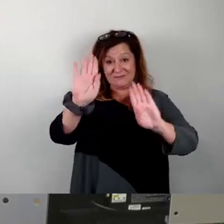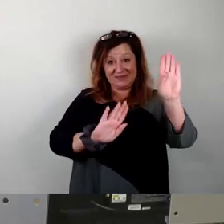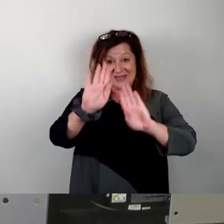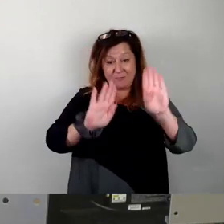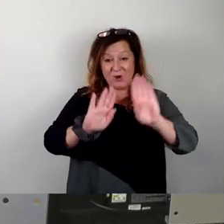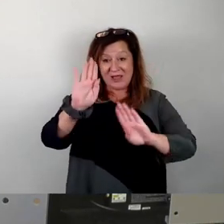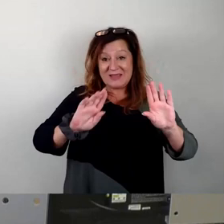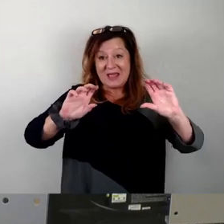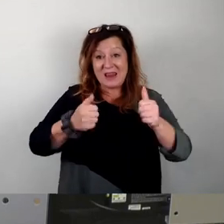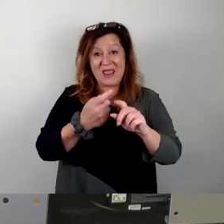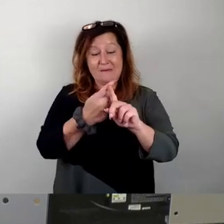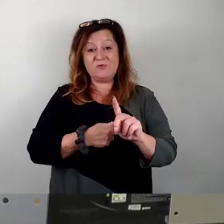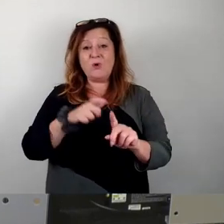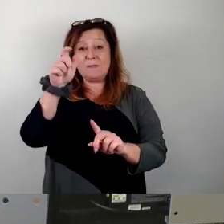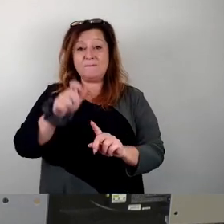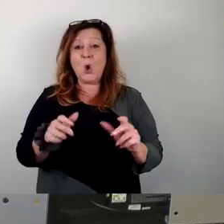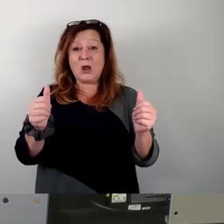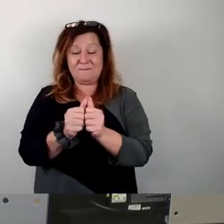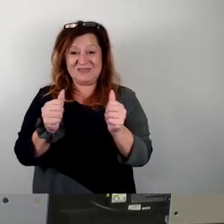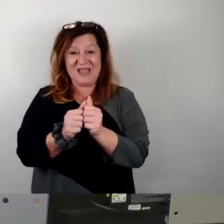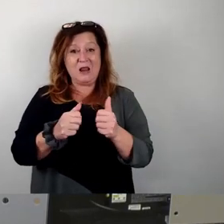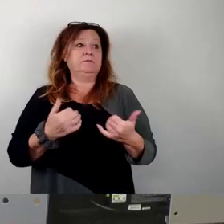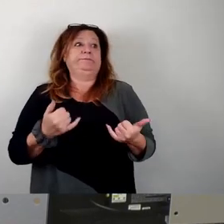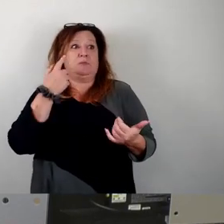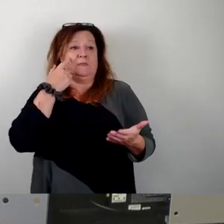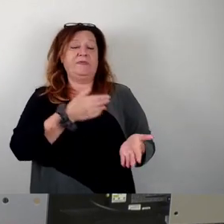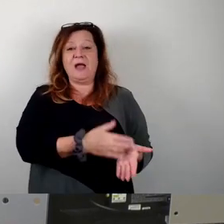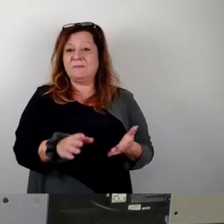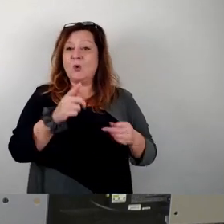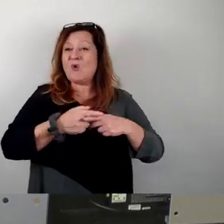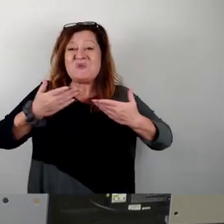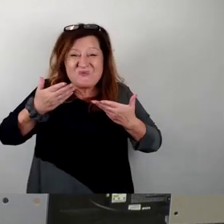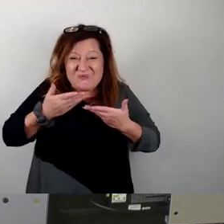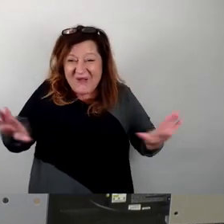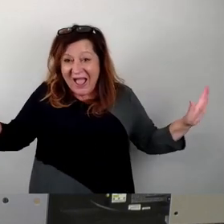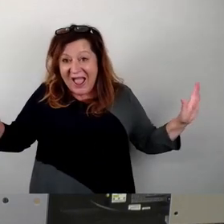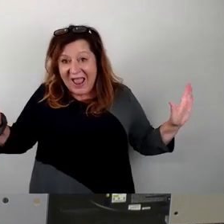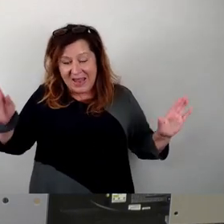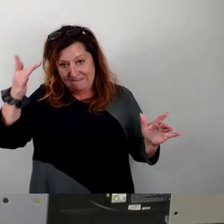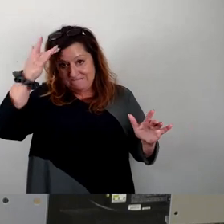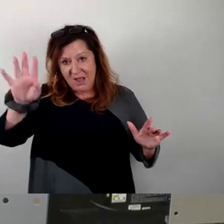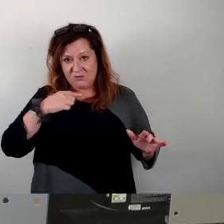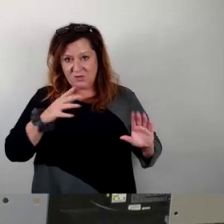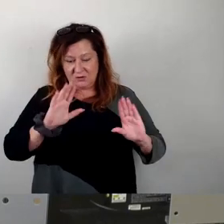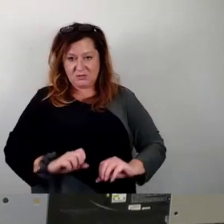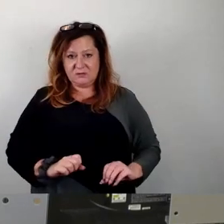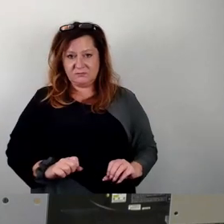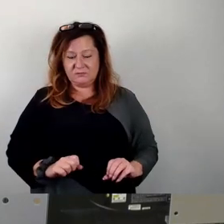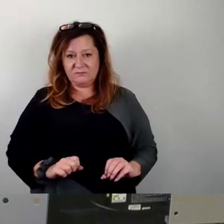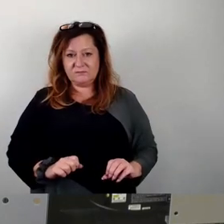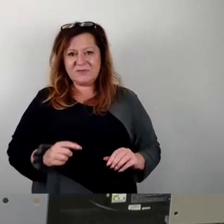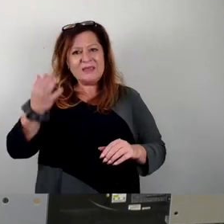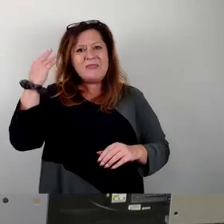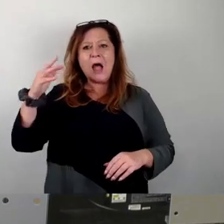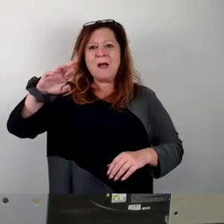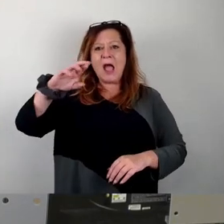Bürgerbeteiligung, haben wir gerade erlebt, wie sie abgelehnt wurde, und die freie Meinungsäußerung ist die Basis dazu. Zitat Roman Herzog, ehemaliger Bundespräsident,